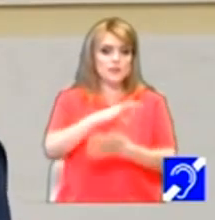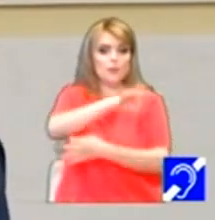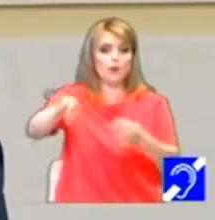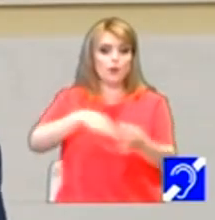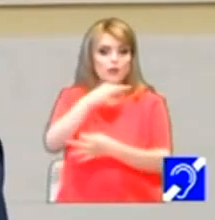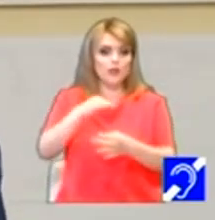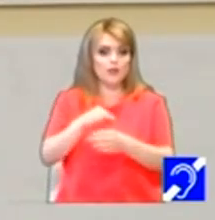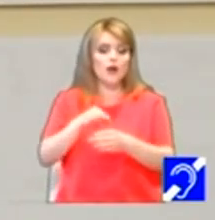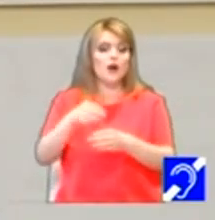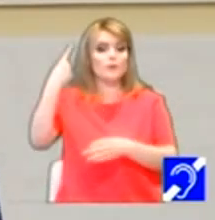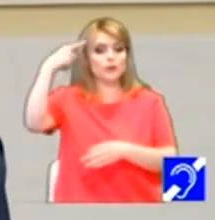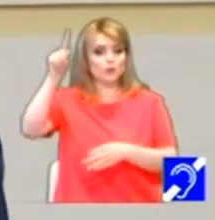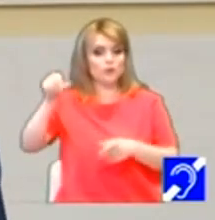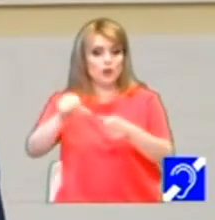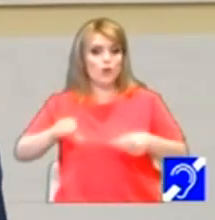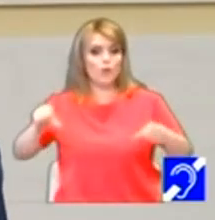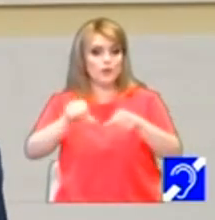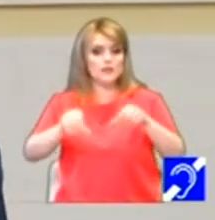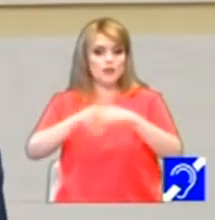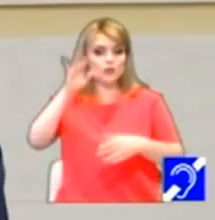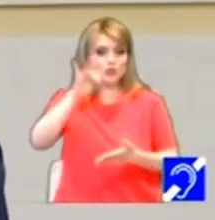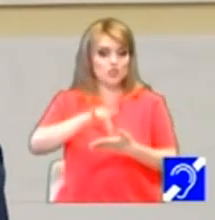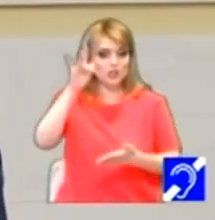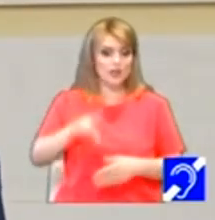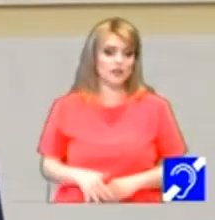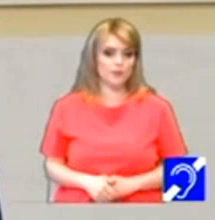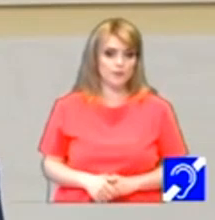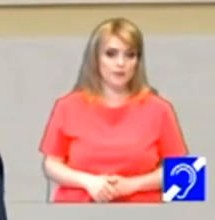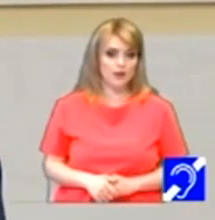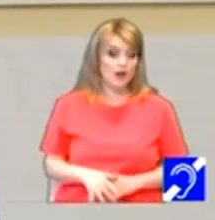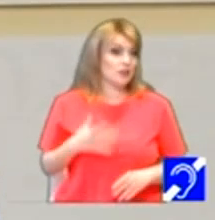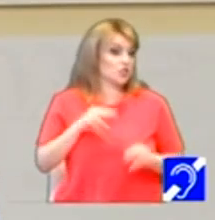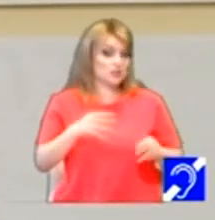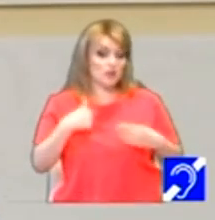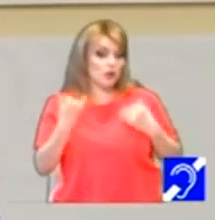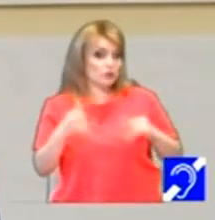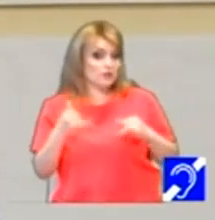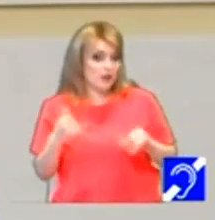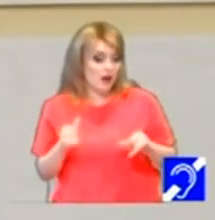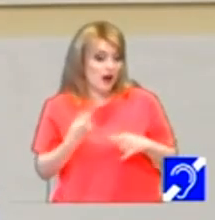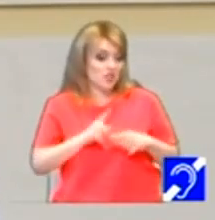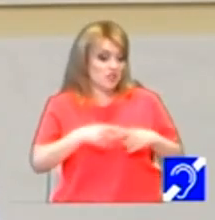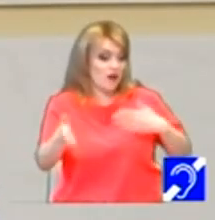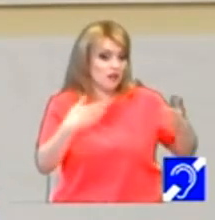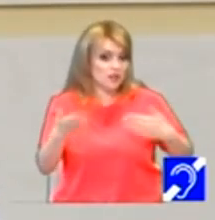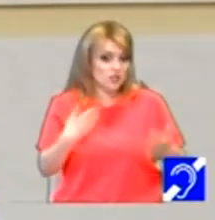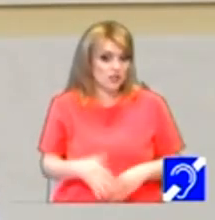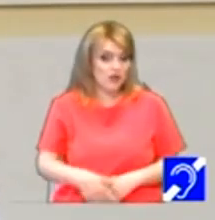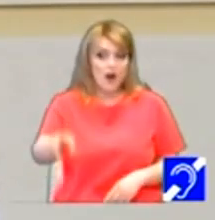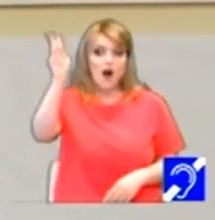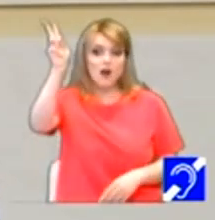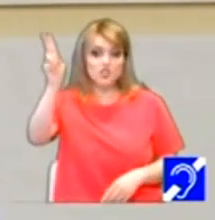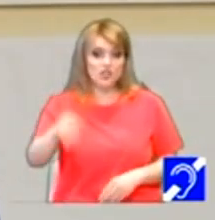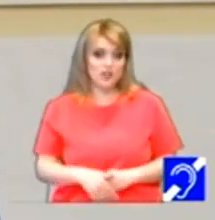proiectul elaborat de către Comisia Electorală Centrală. Și este foarte strană această abordare. Cei pe